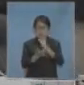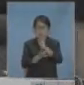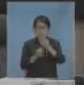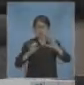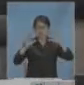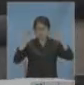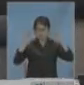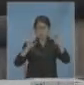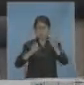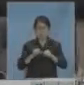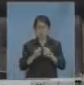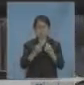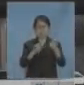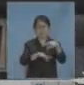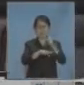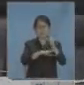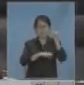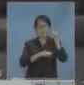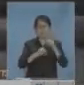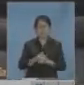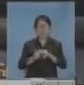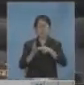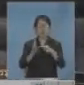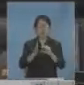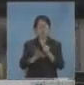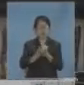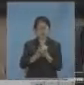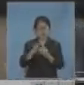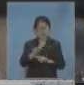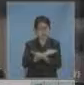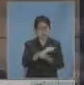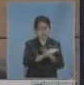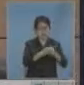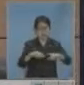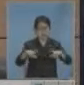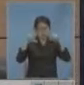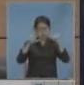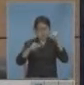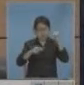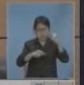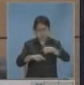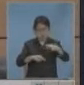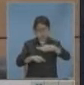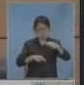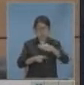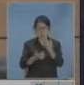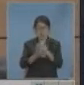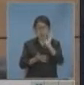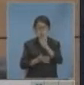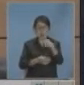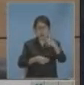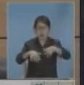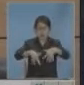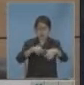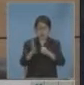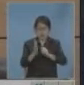การแต่ท่านประธานครับนั่นก็คือการหาเสียงโดยใช้งบประมาณแผ่นดินโดยใช้เงินภาษีอากรของพี่น้องประ